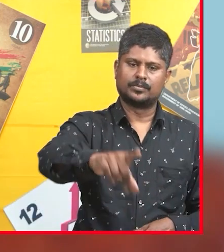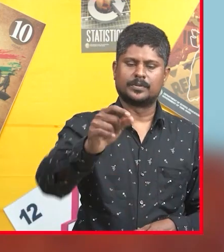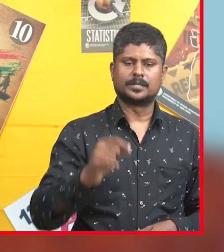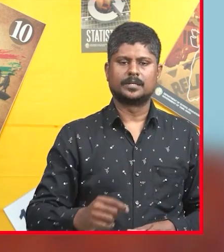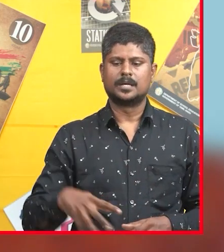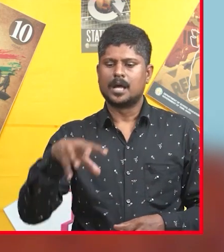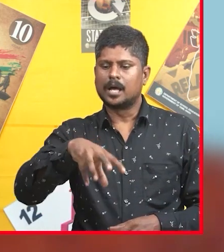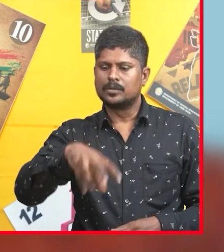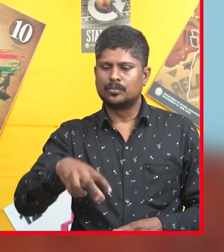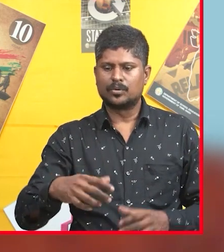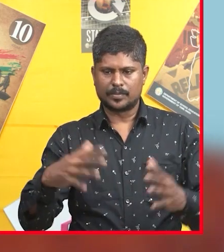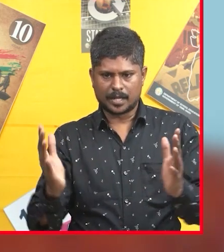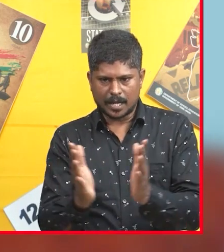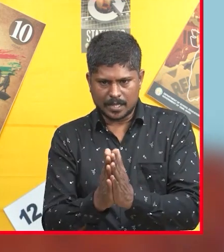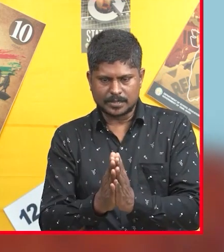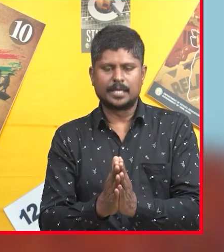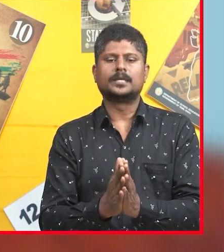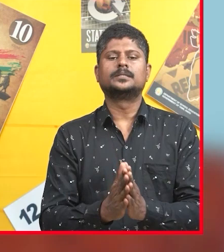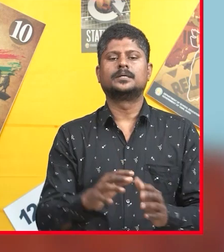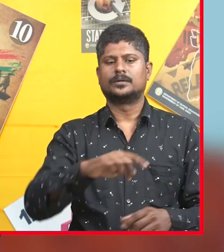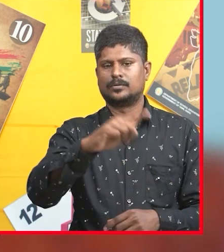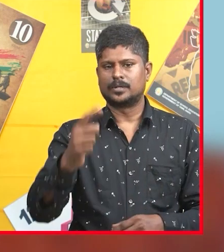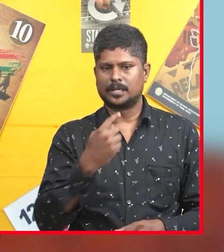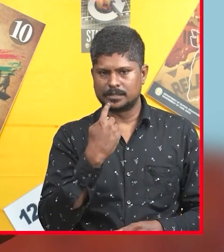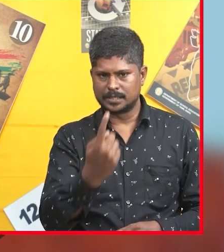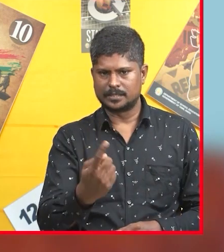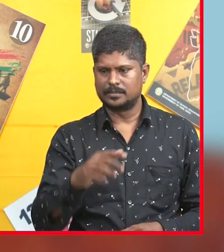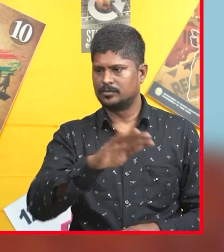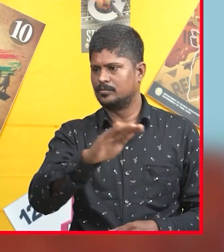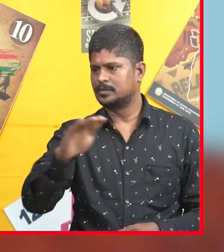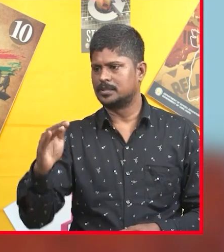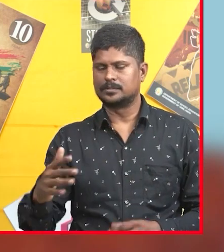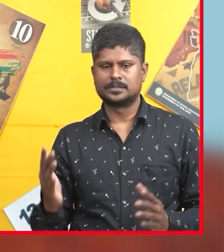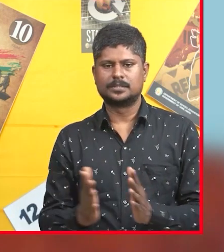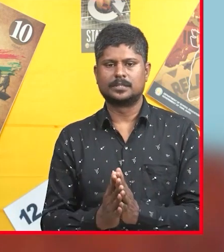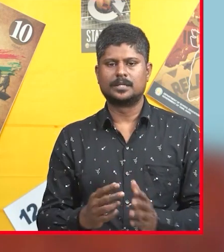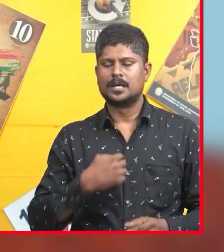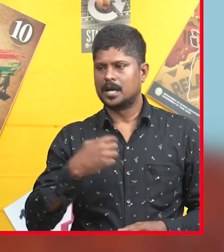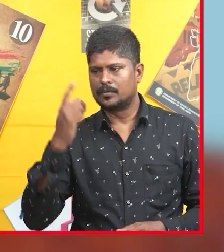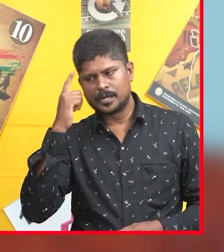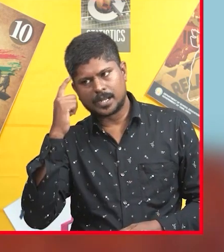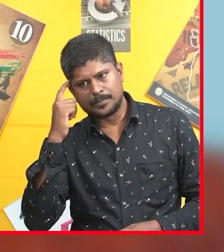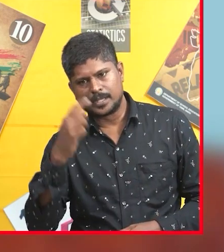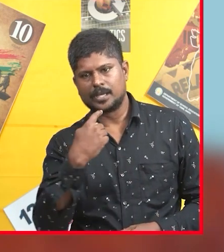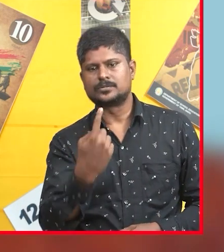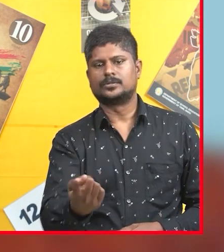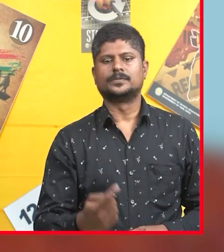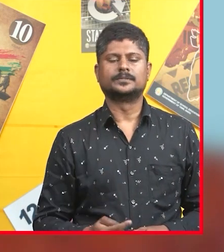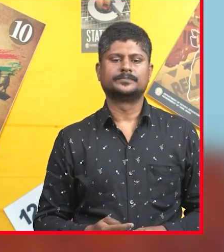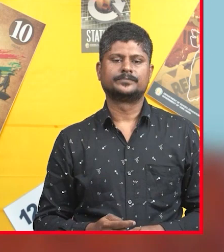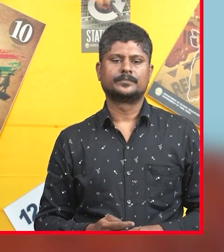அந்த எந்த இடத்திற்கு போறாங்களோ அந்த இடத்தில் இருக்கக்கூடிய ஊர் மக்களையே நம்ப வேண்டி இருந்துச்சு. அதனால